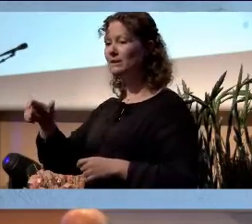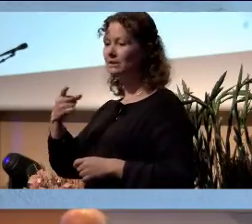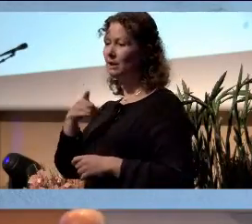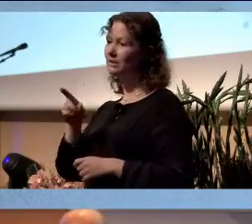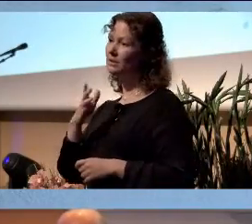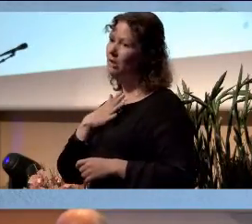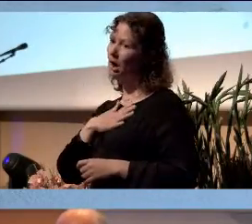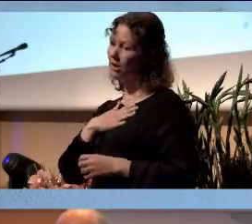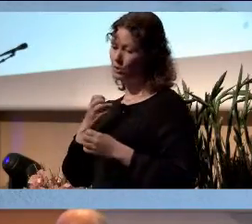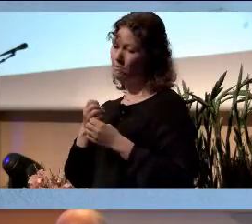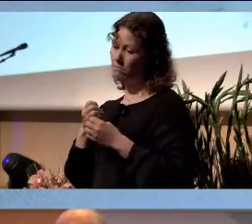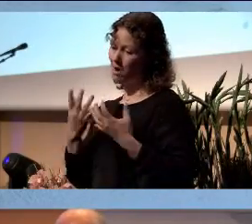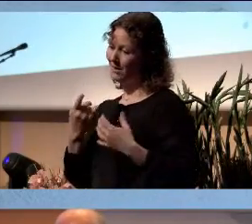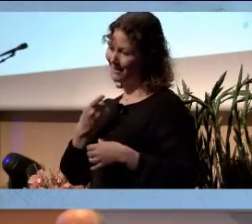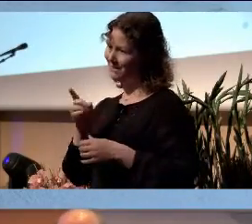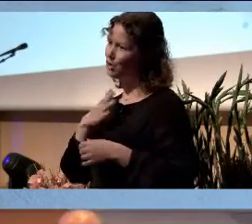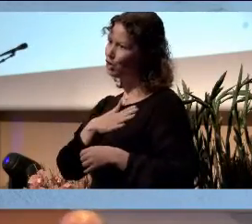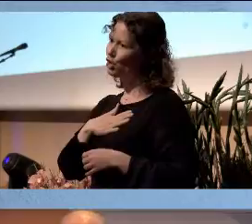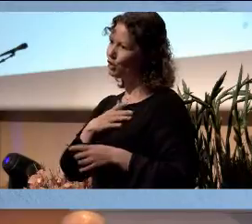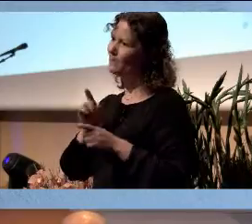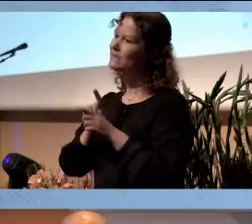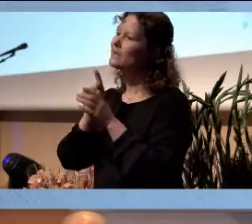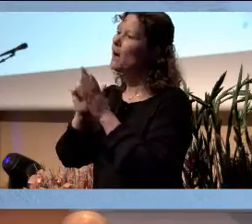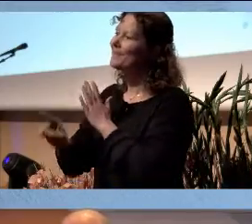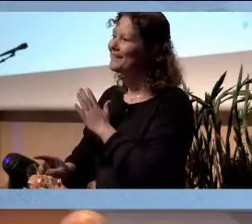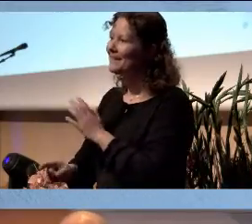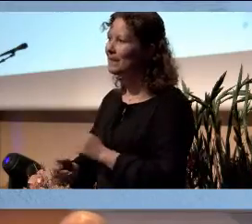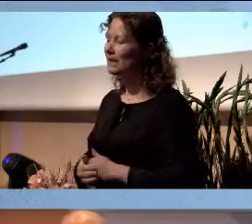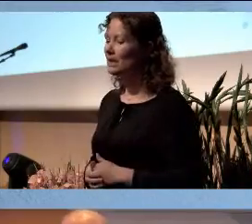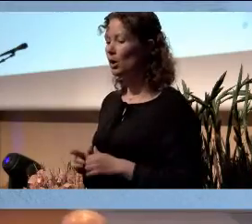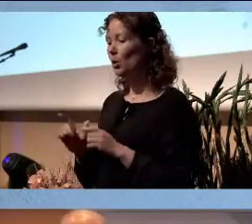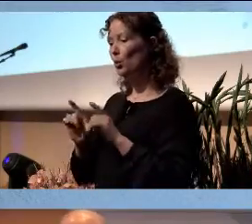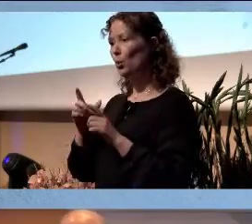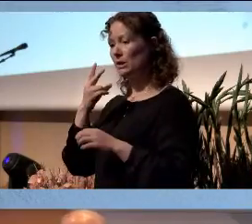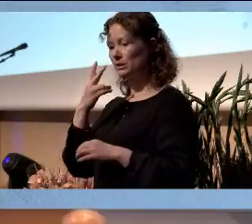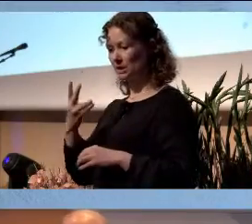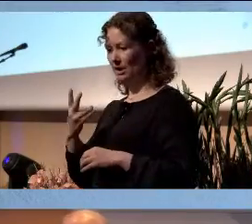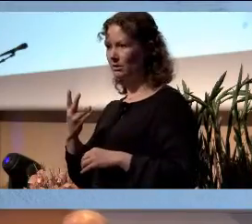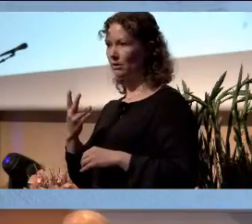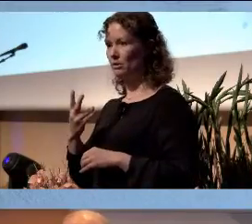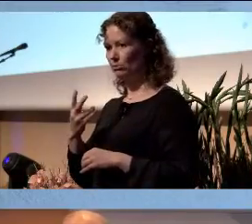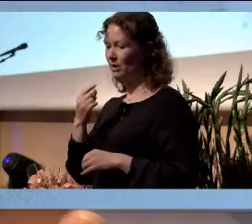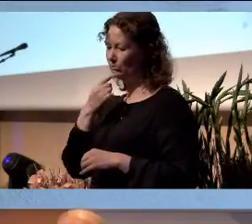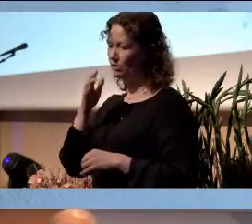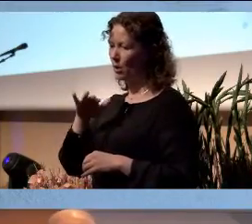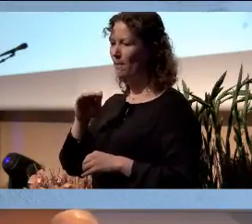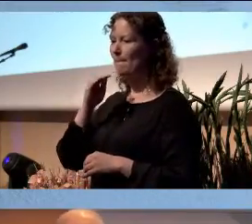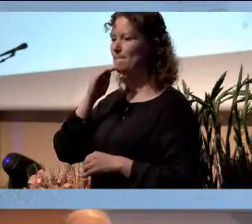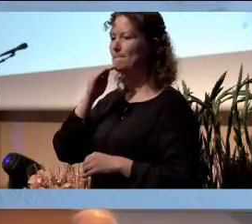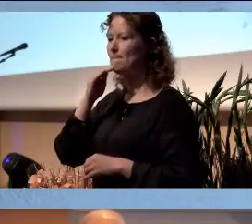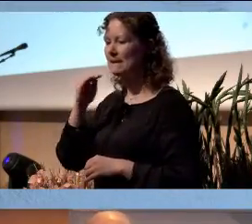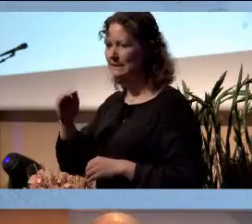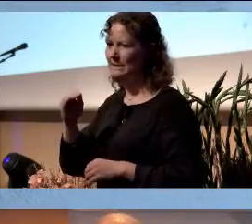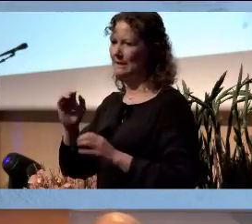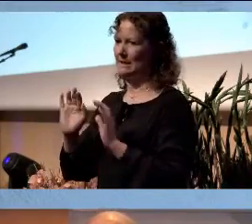har mange av disse sykdommene samtidig. Uansett så handler det om å mestre livet.